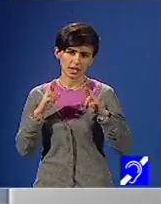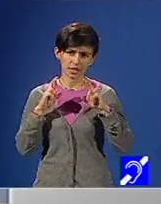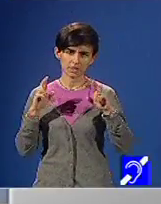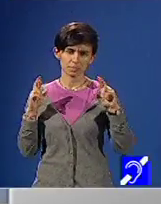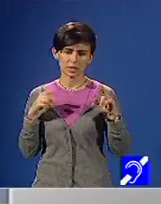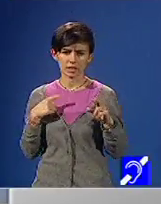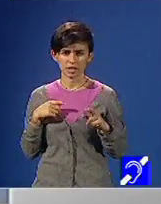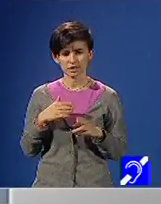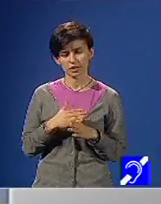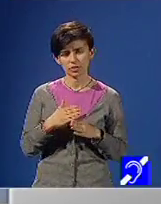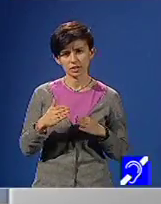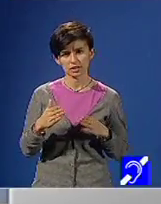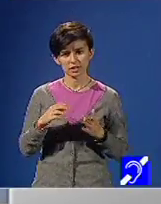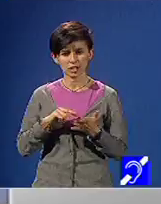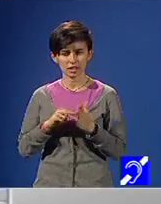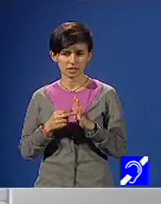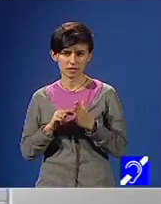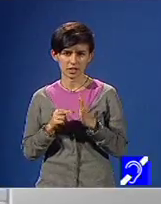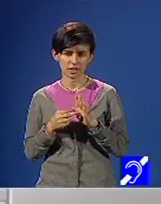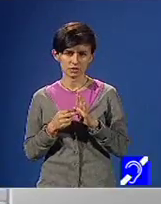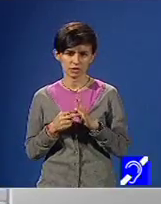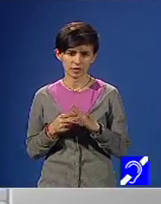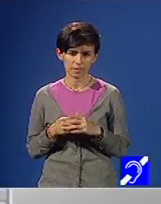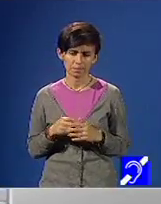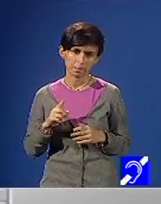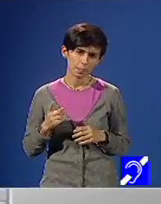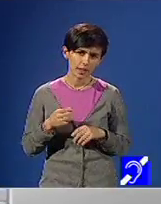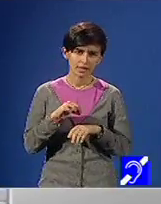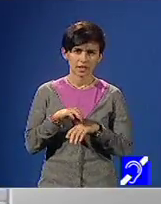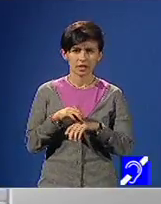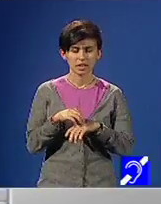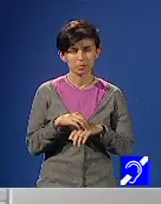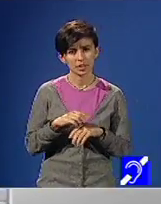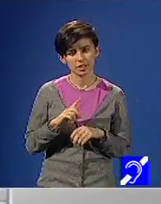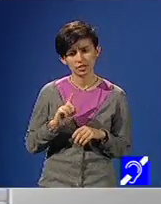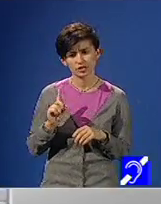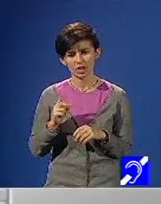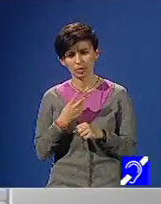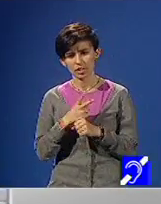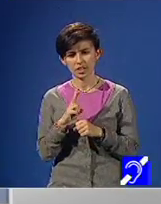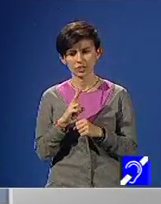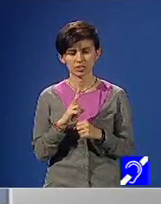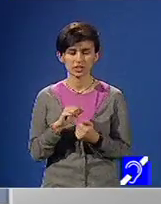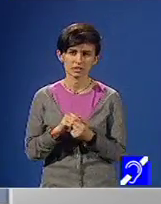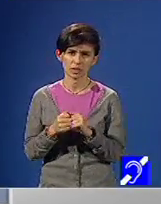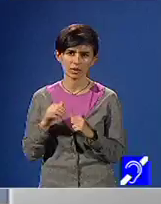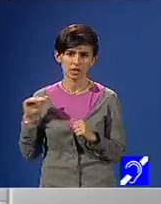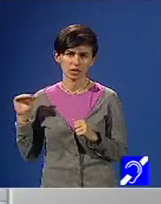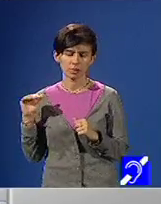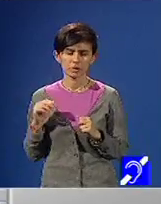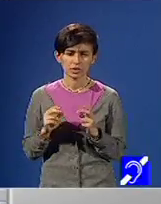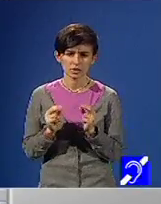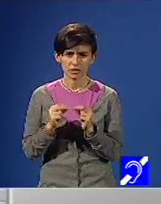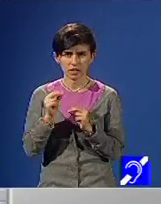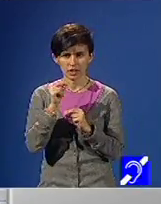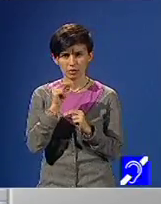simplă întârziere și se va rezolva, poate că de fapt medicii s-au înșelat, poate că de fapt copilul va recupera de la sine. Cred că este